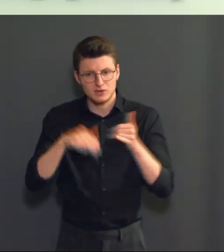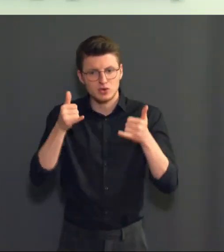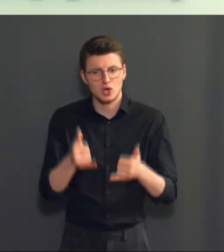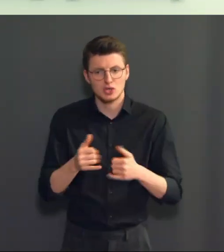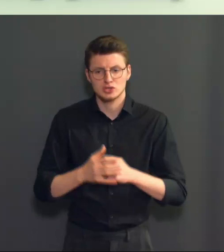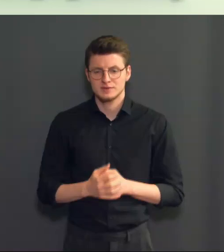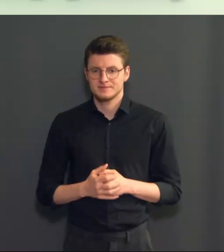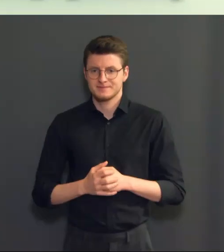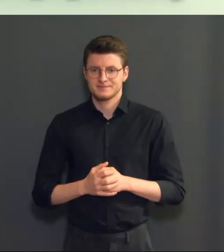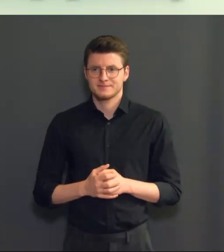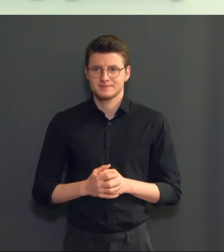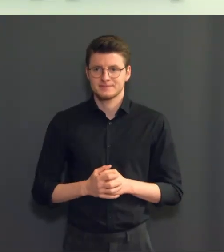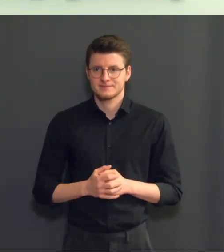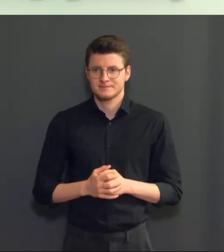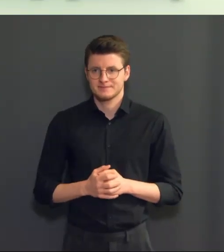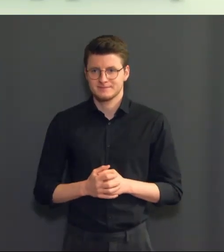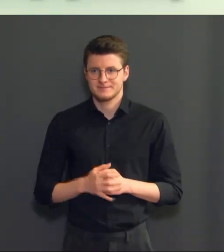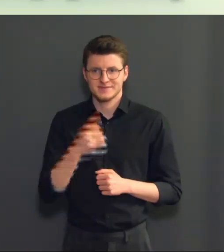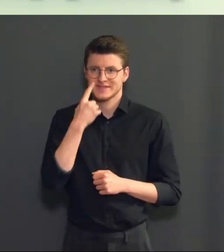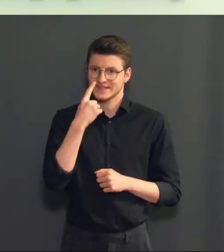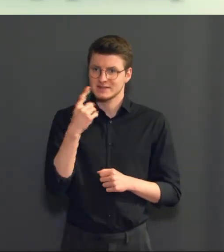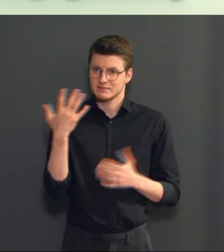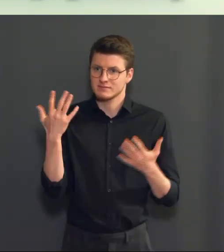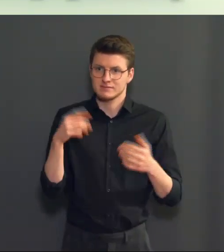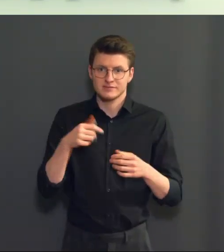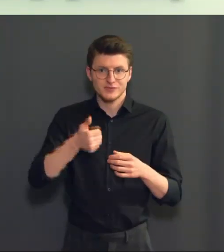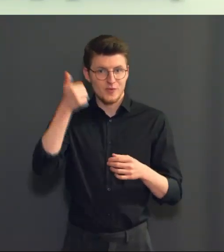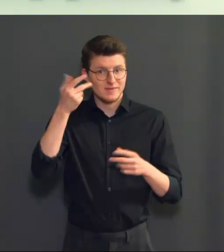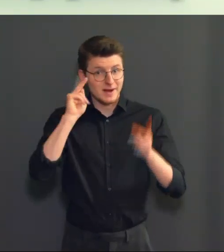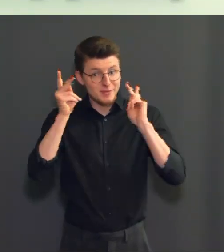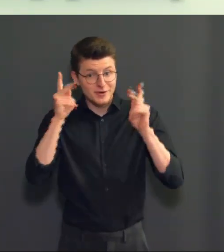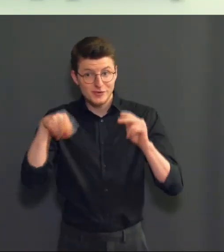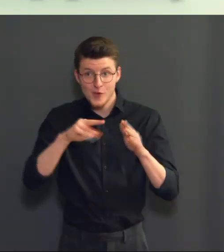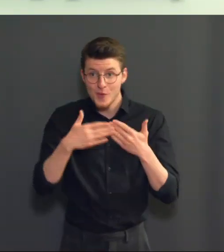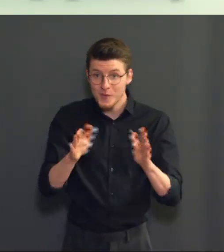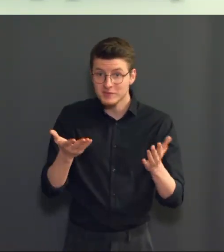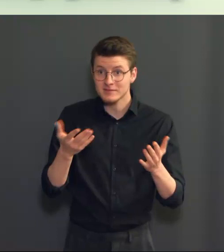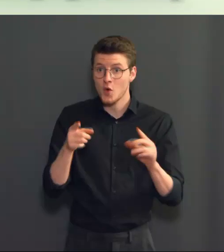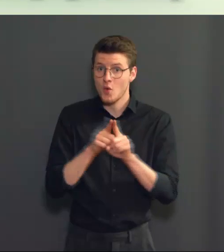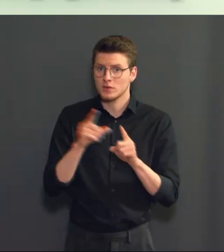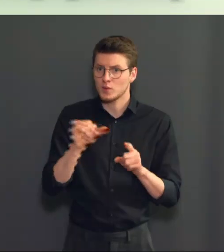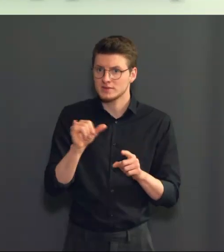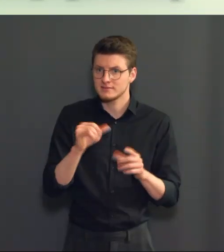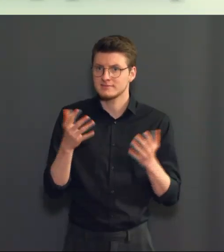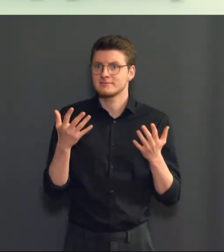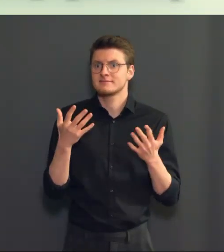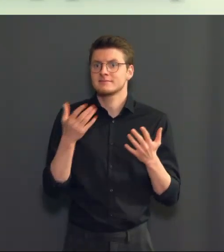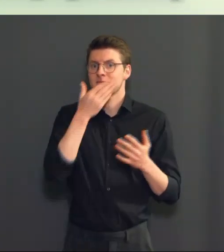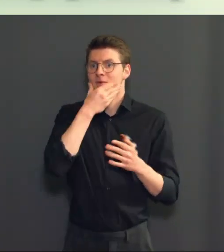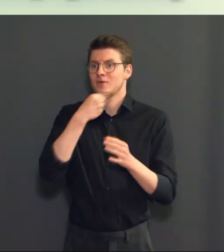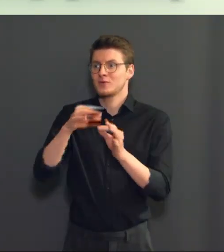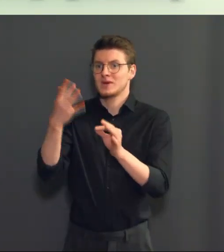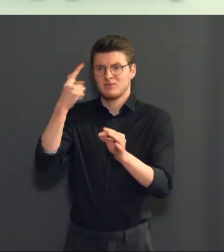Deze daling ging gepaard met het heropenen van de kapperszaken, maar vooral ook met het aanbreken van beter weer na een